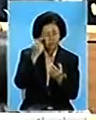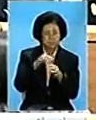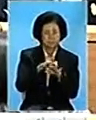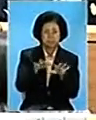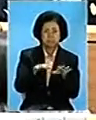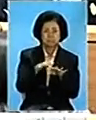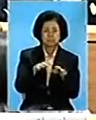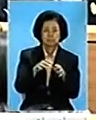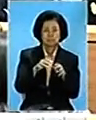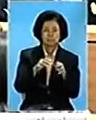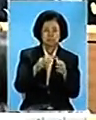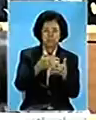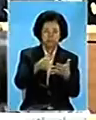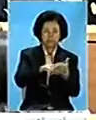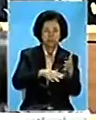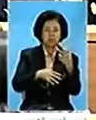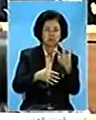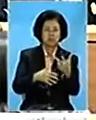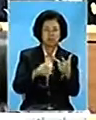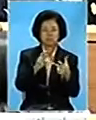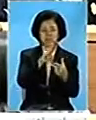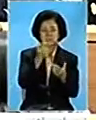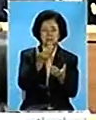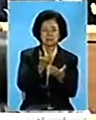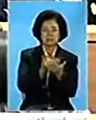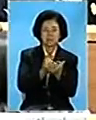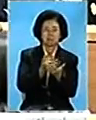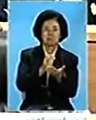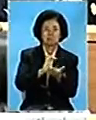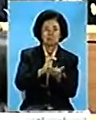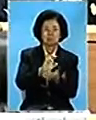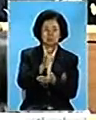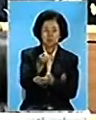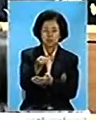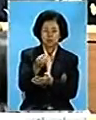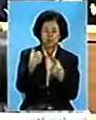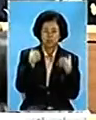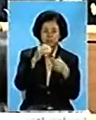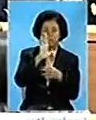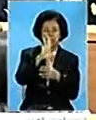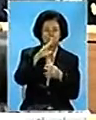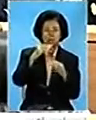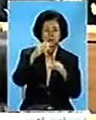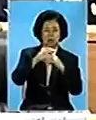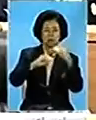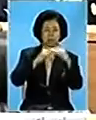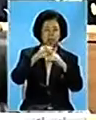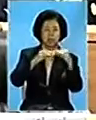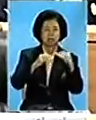ทธศาสตร์ที่3ใช้เงินเหมือนน้อยนะครับแต่มี5โครงการเฉลี่ยโครงการละ